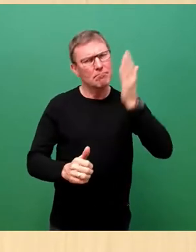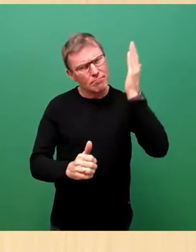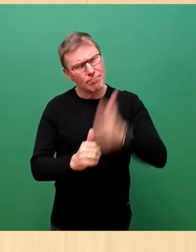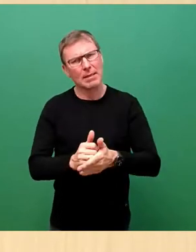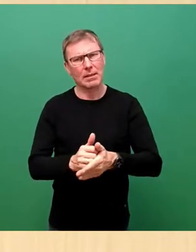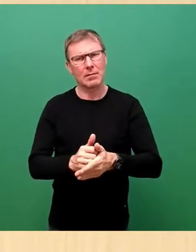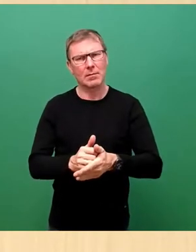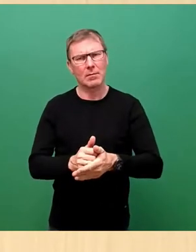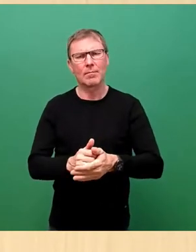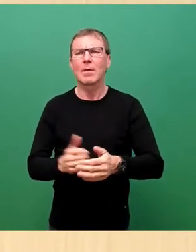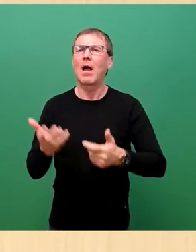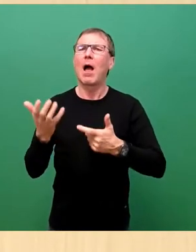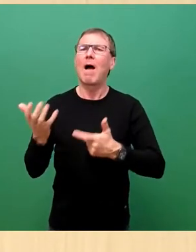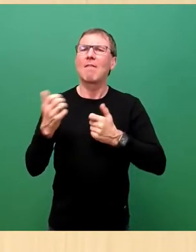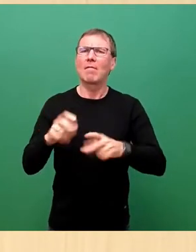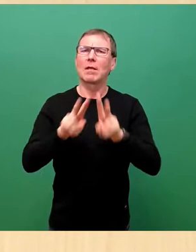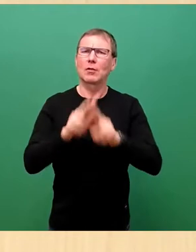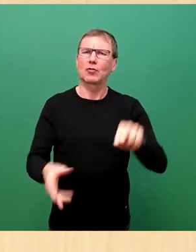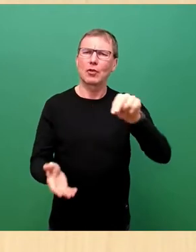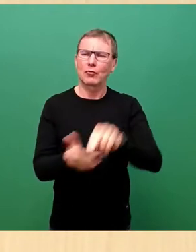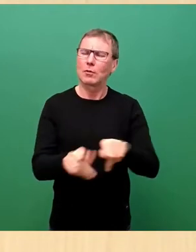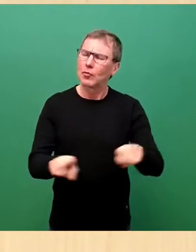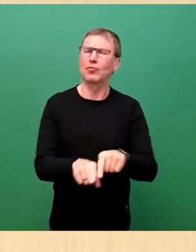einem Waffenstillstand zustimmen.